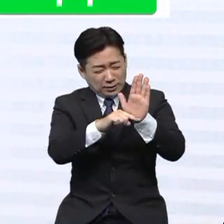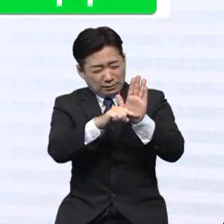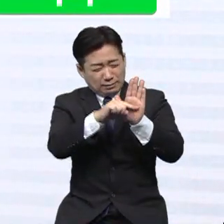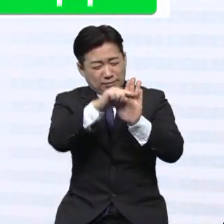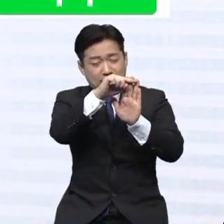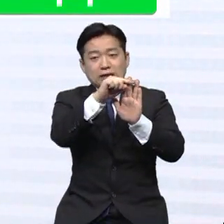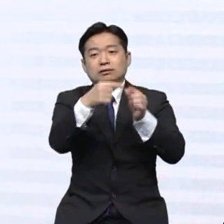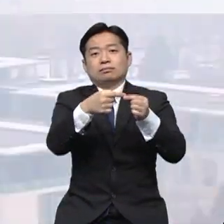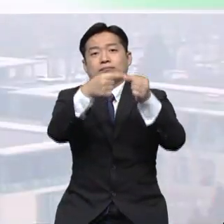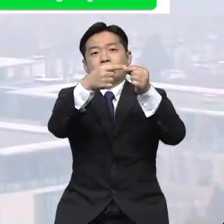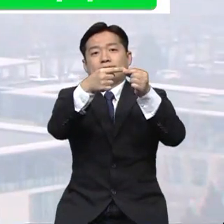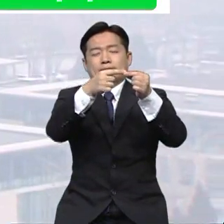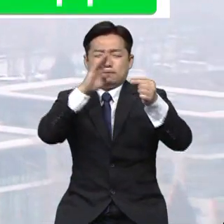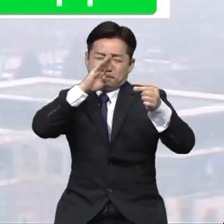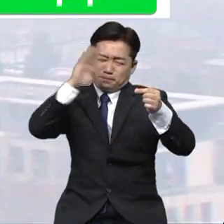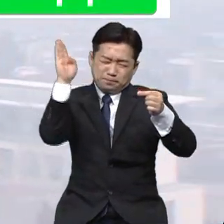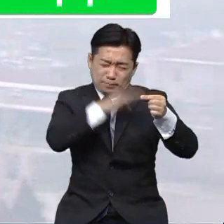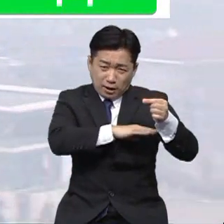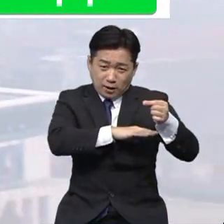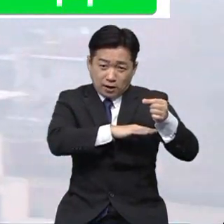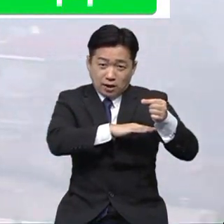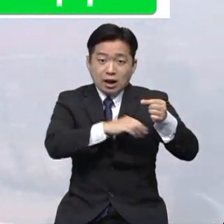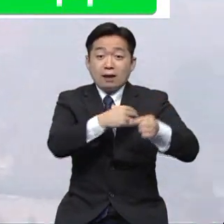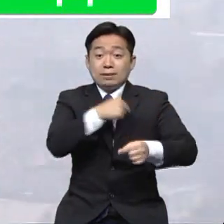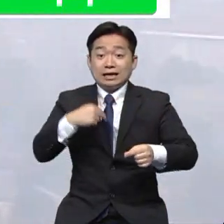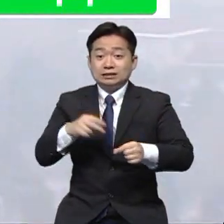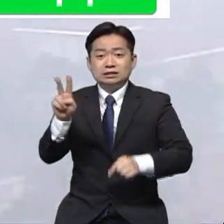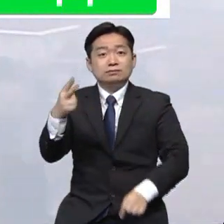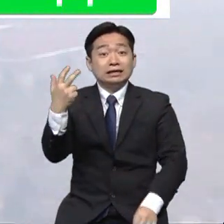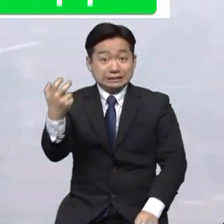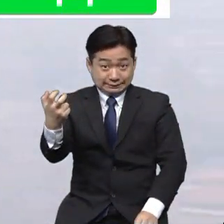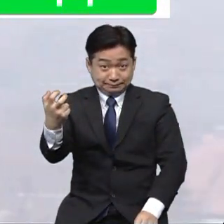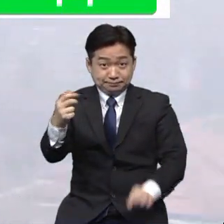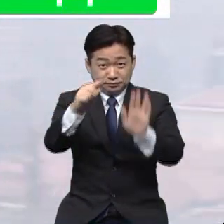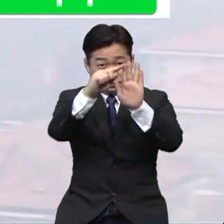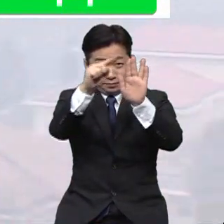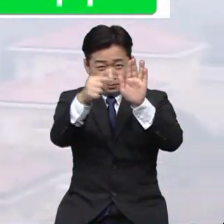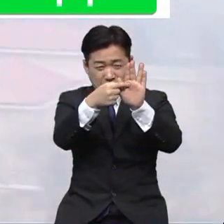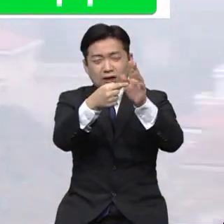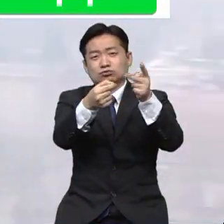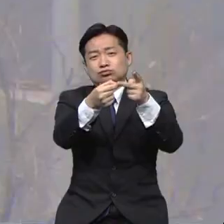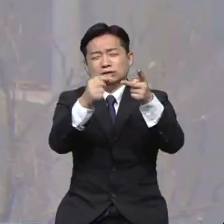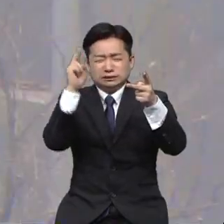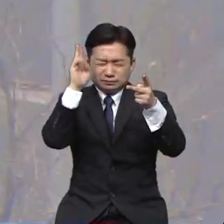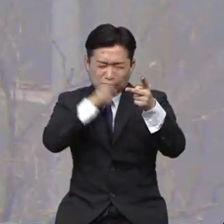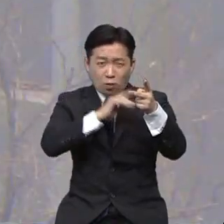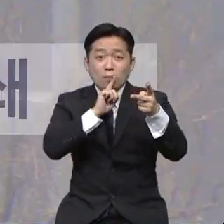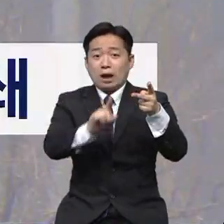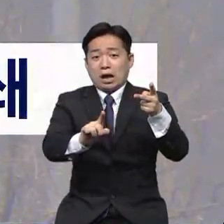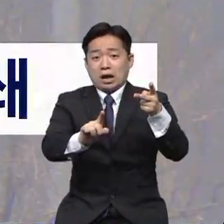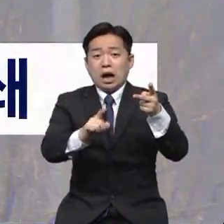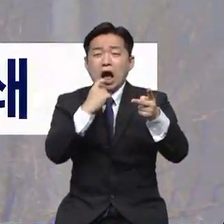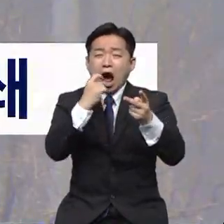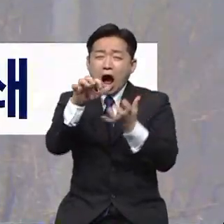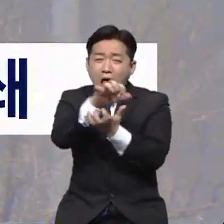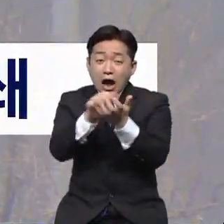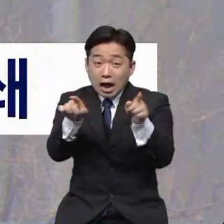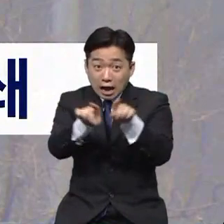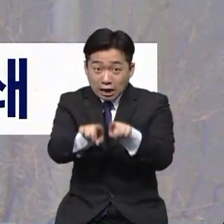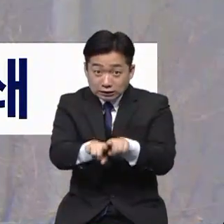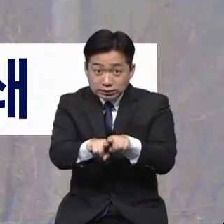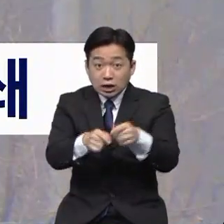나타냈고 베이징도 공기질지수가 270을 기록해 심각 단계를 보였습니다. 안개까지 겹치면서